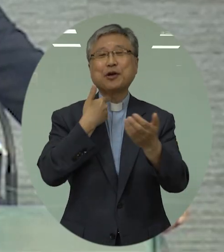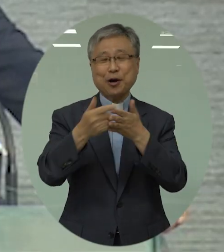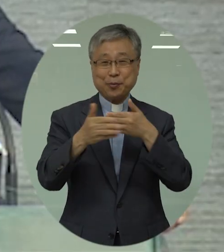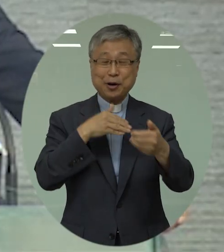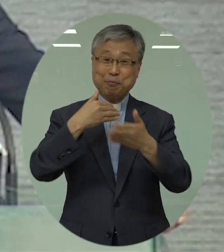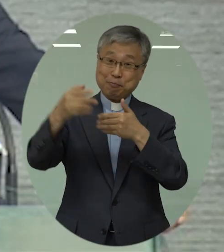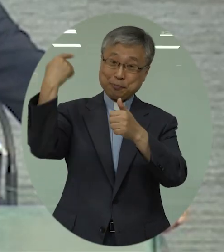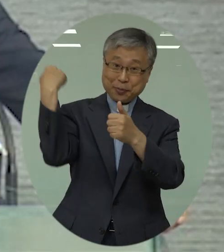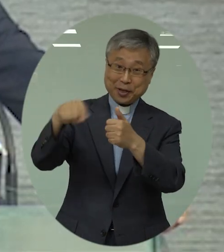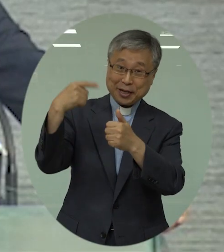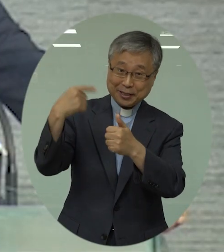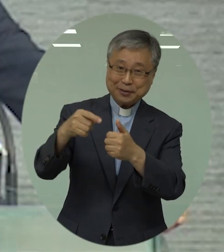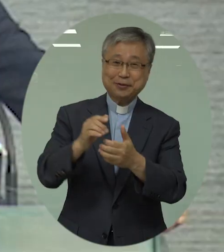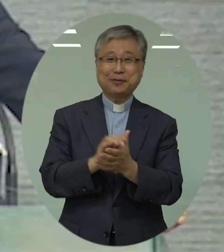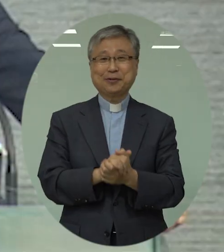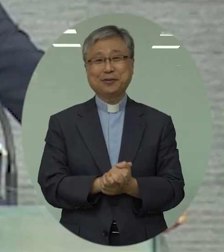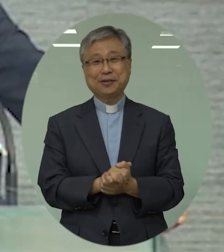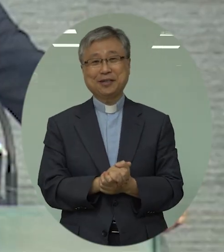경험이라고 가르치고 있습니다.